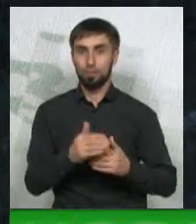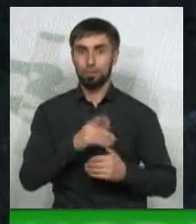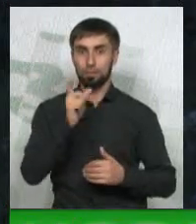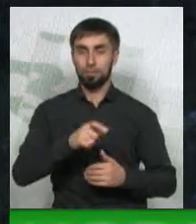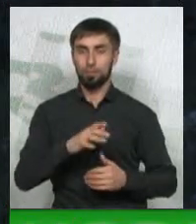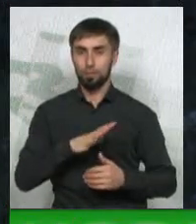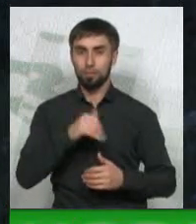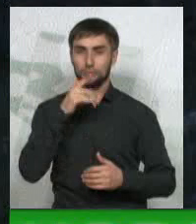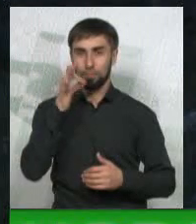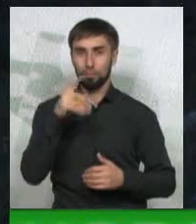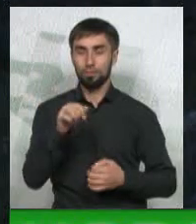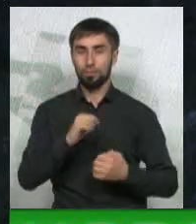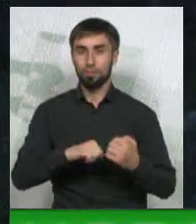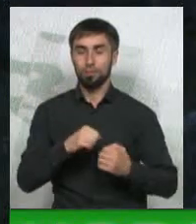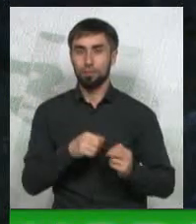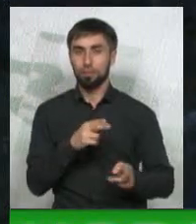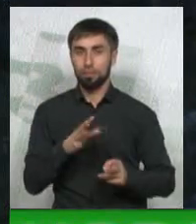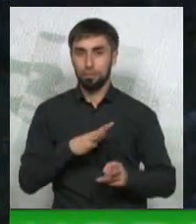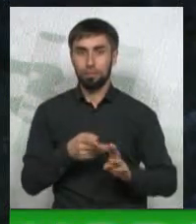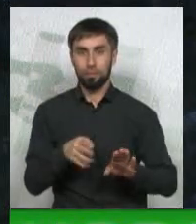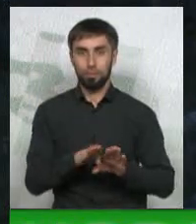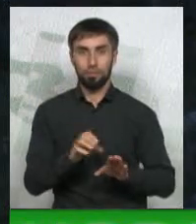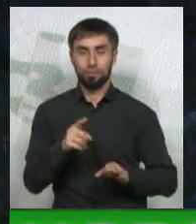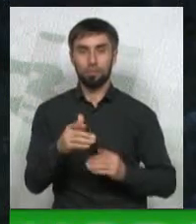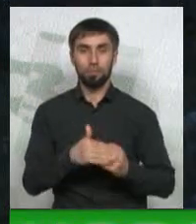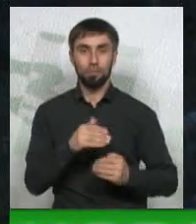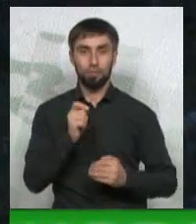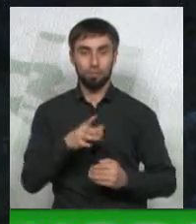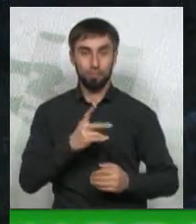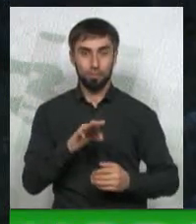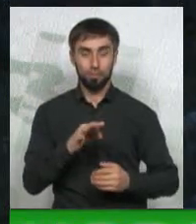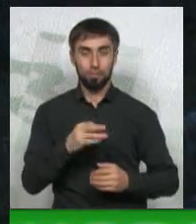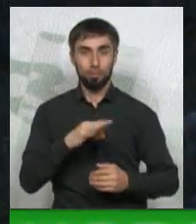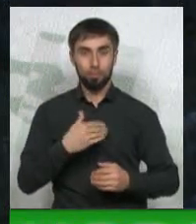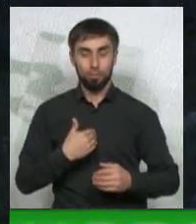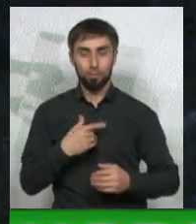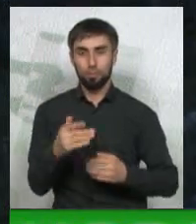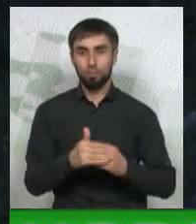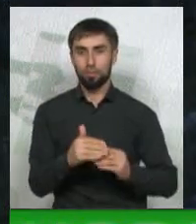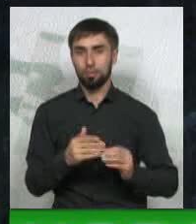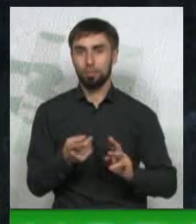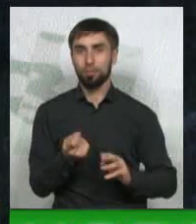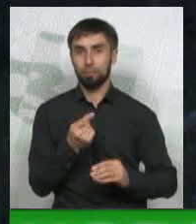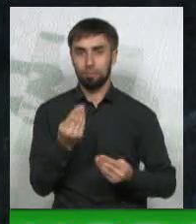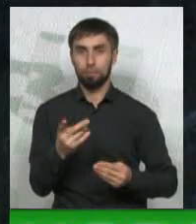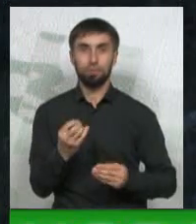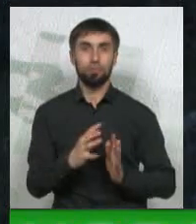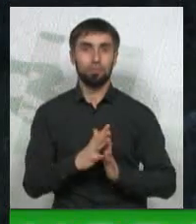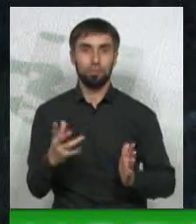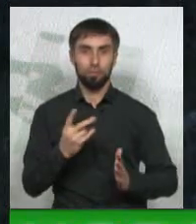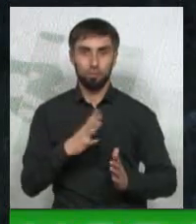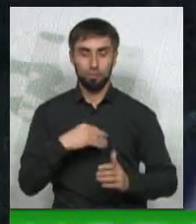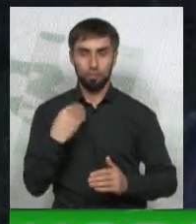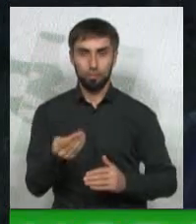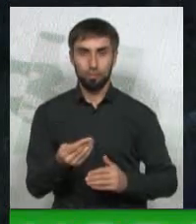был, который воровал камень, цена сухая тащил, кезик тазер дядь сега. Сундуха дуашхан хан тазер